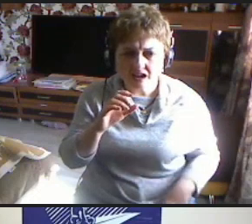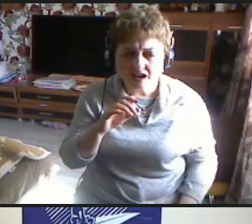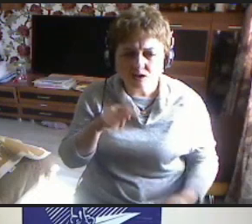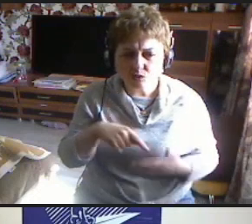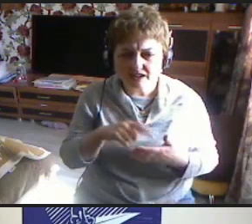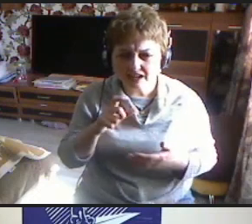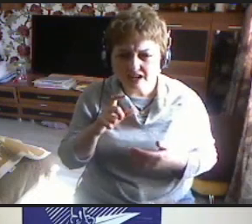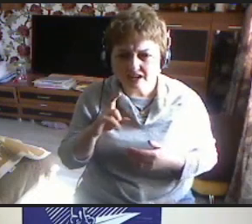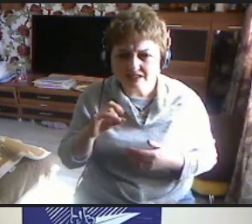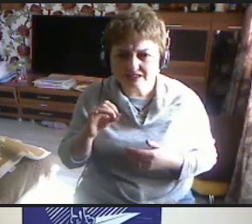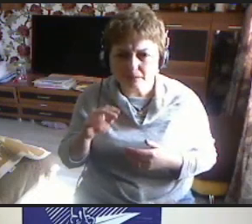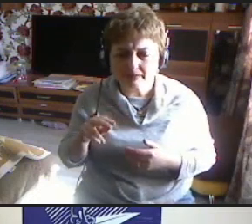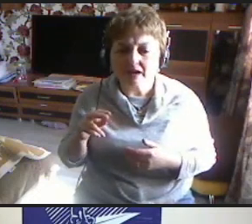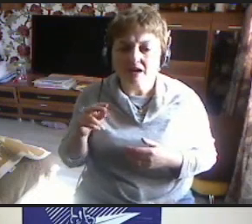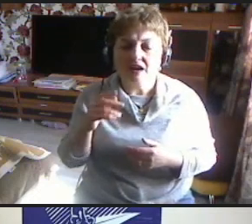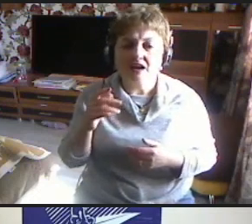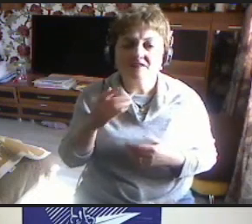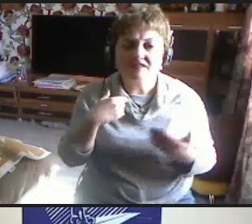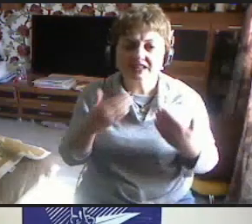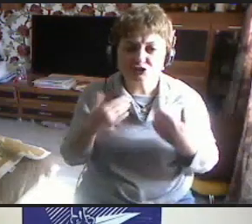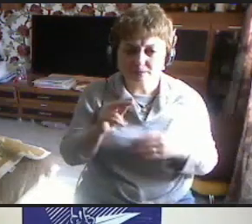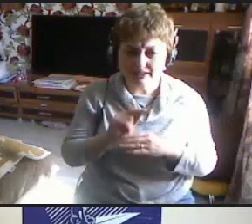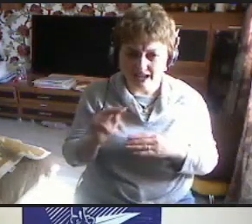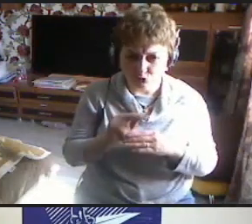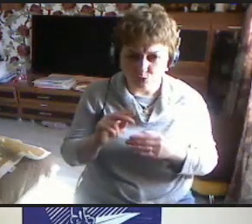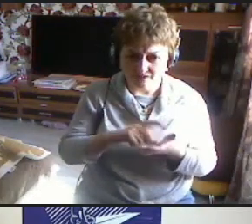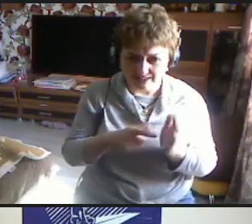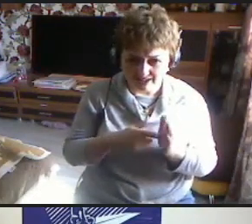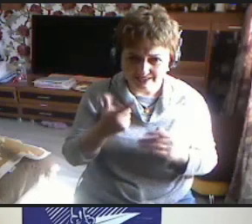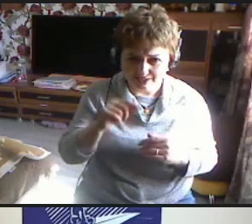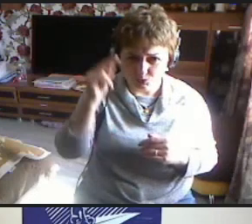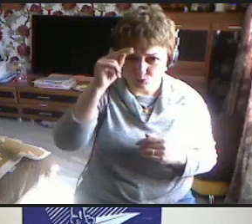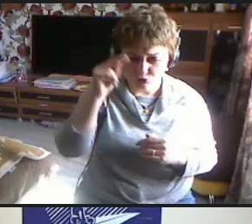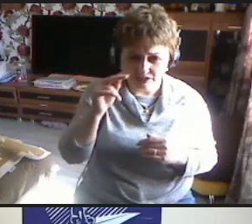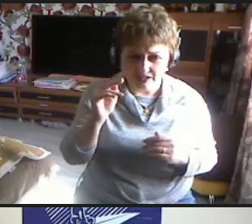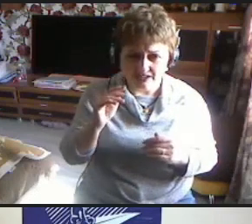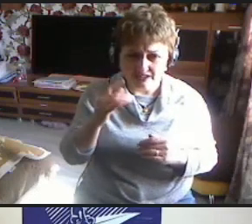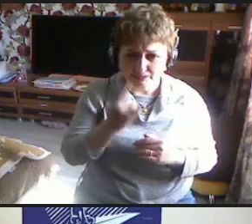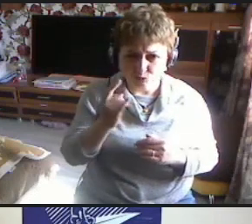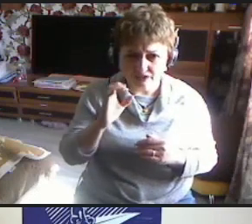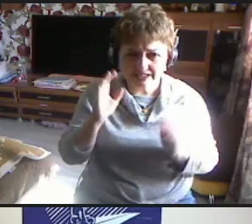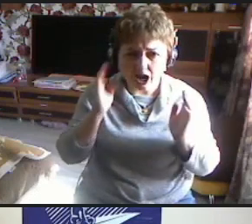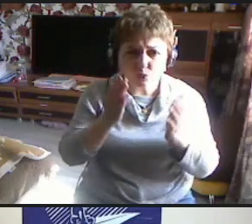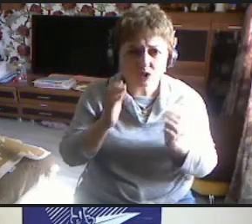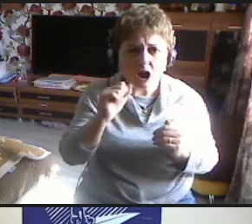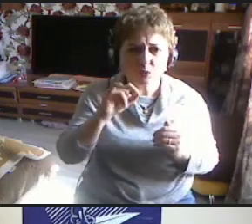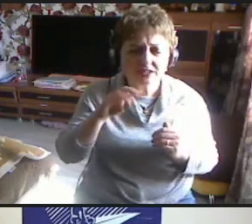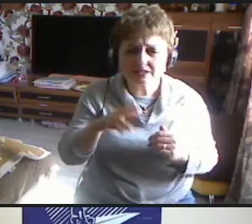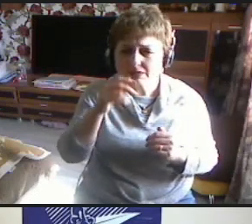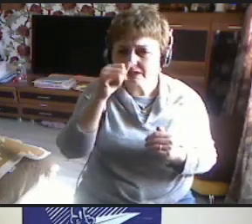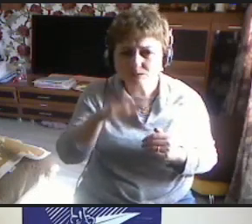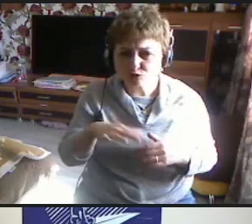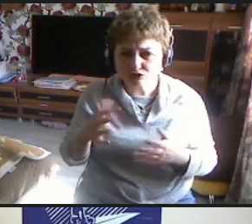Относительно того, что педагог класса, где учится ребенок с аутизмом, не может принять этого ребенка как